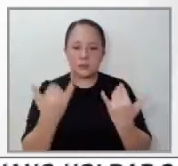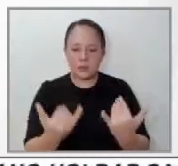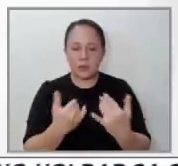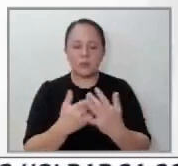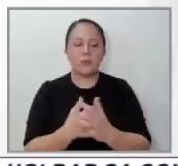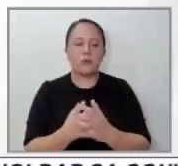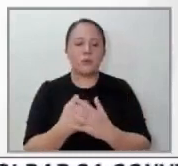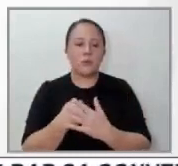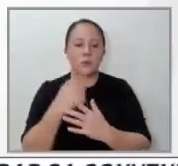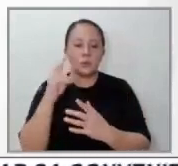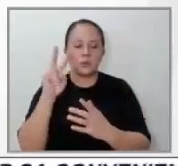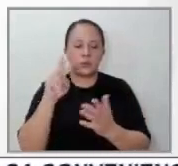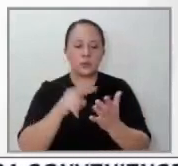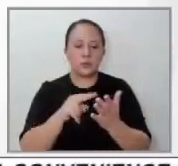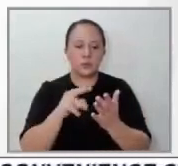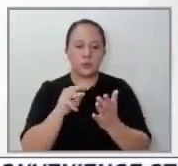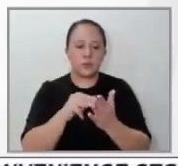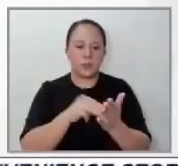sa